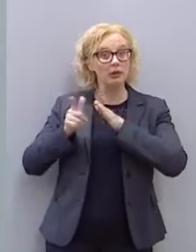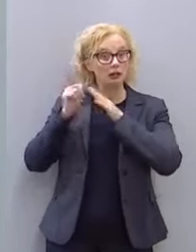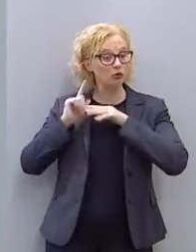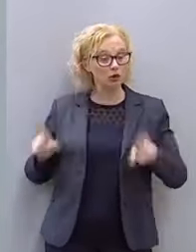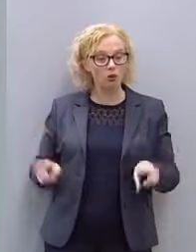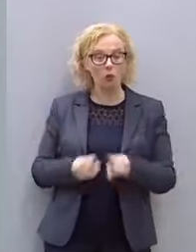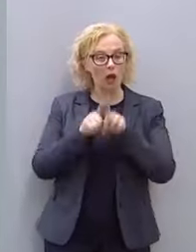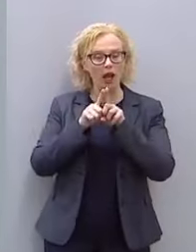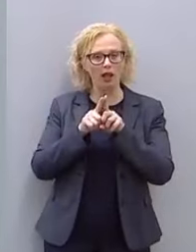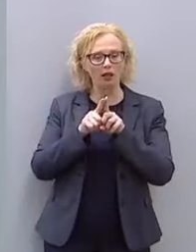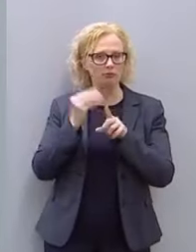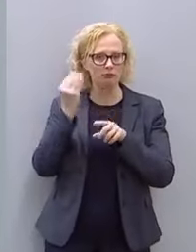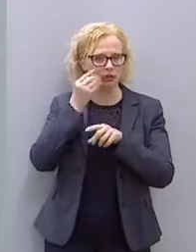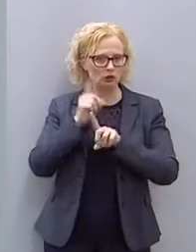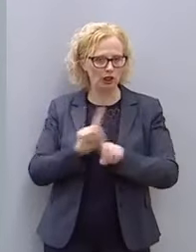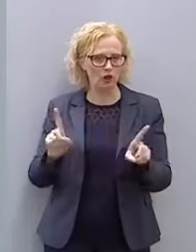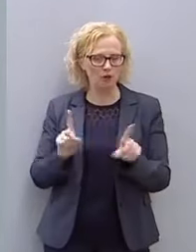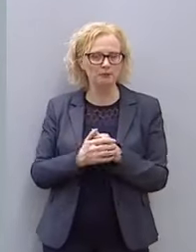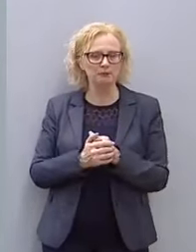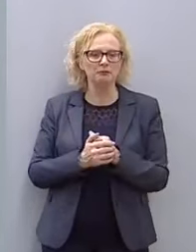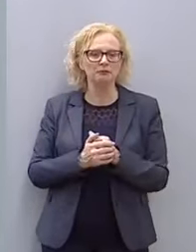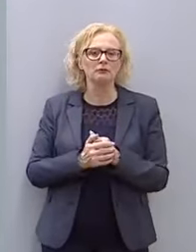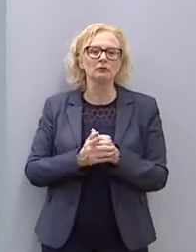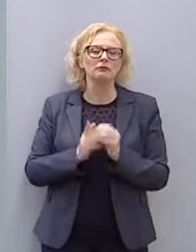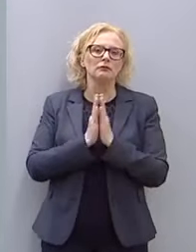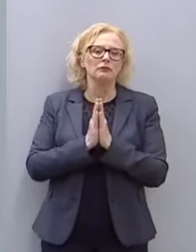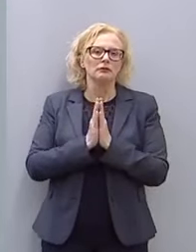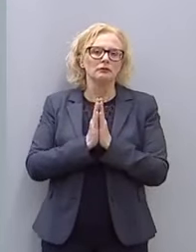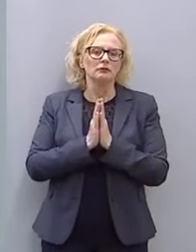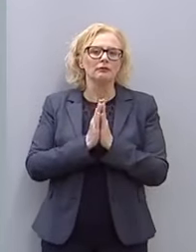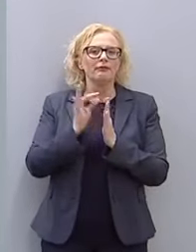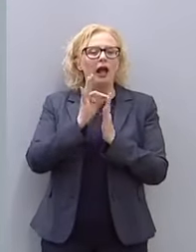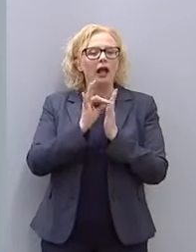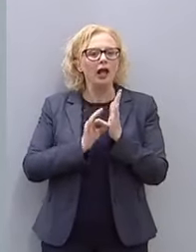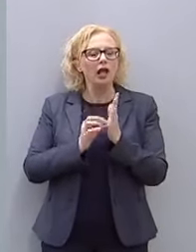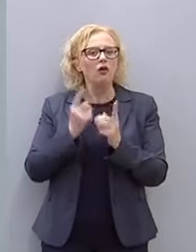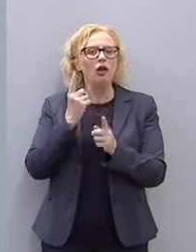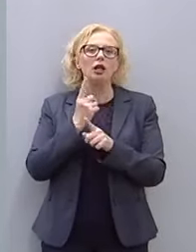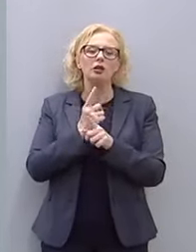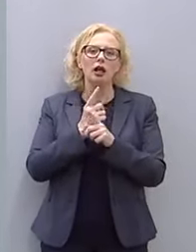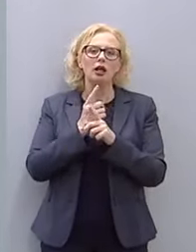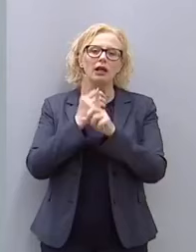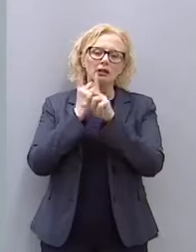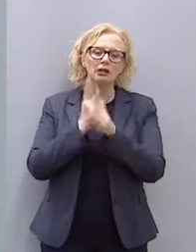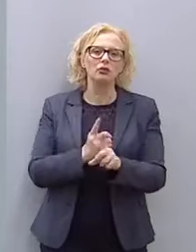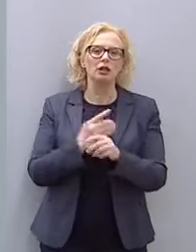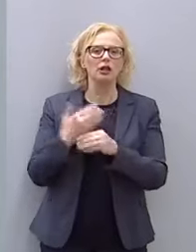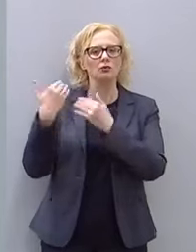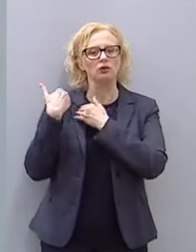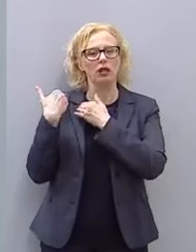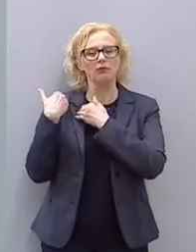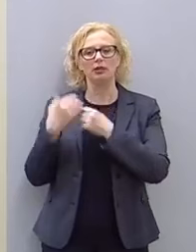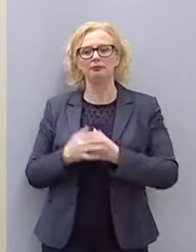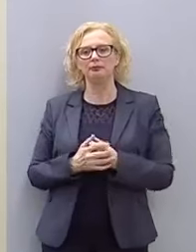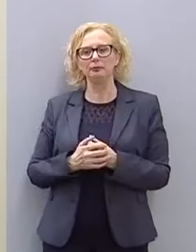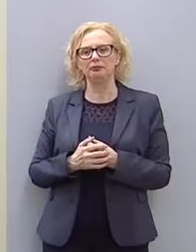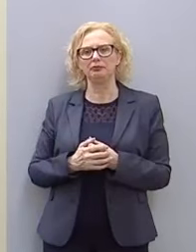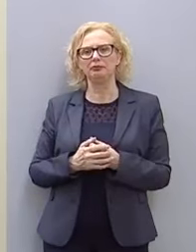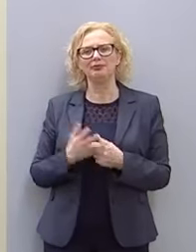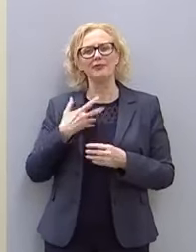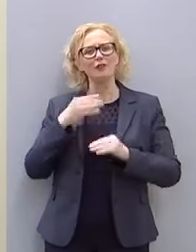tornare a quel periodo difficile quindi chiediamo il rispetto delle regole la responsabilità molte domande